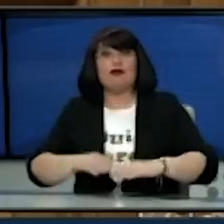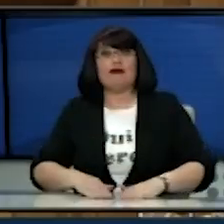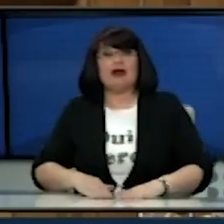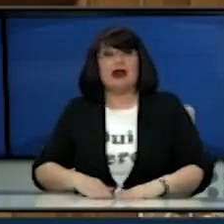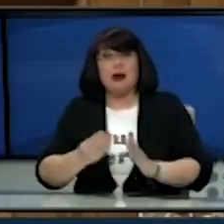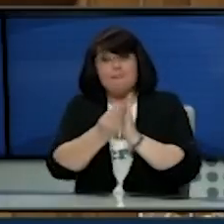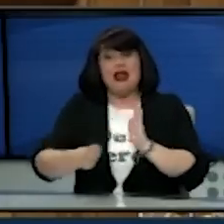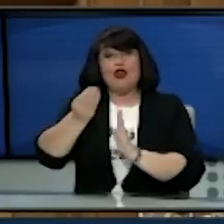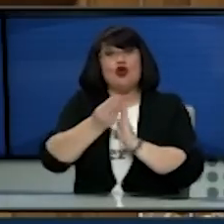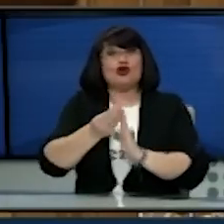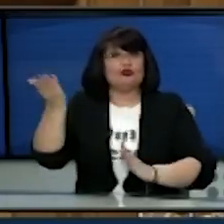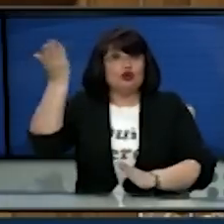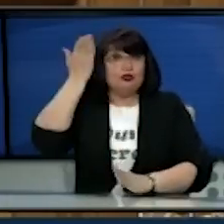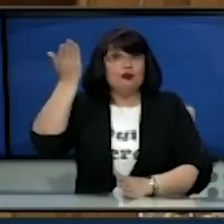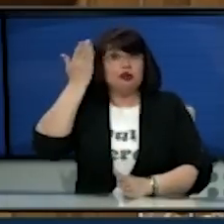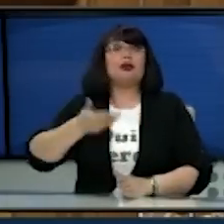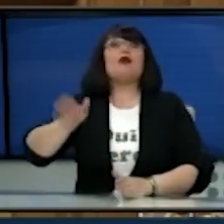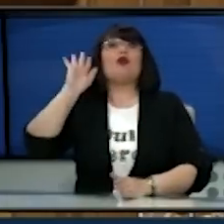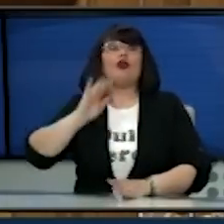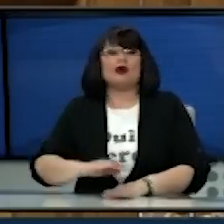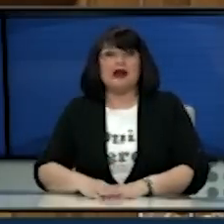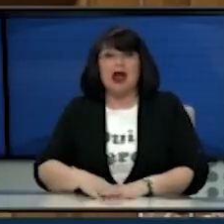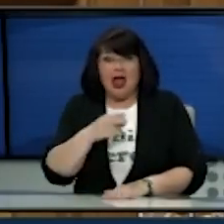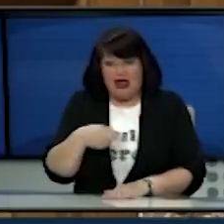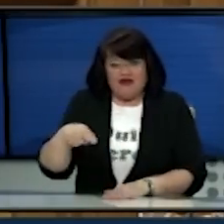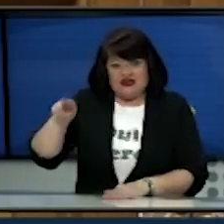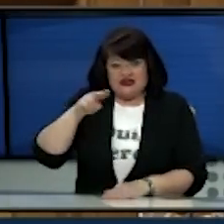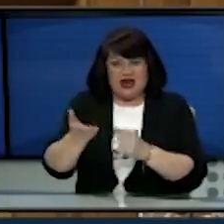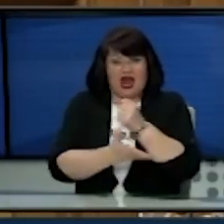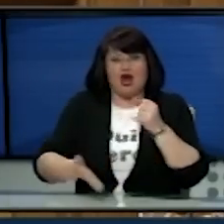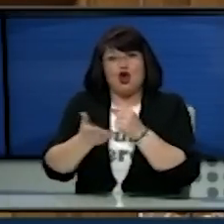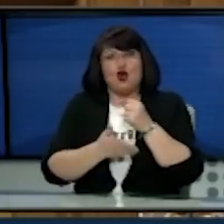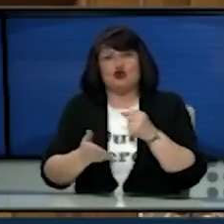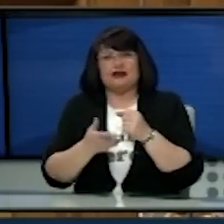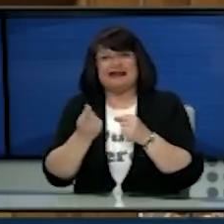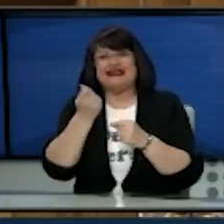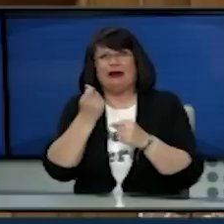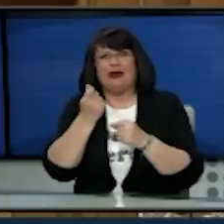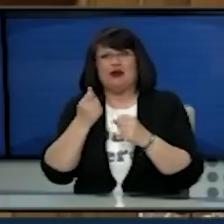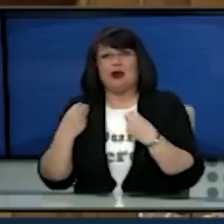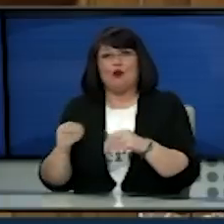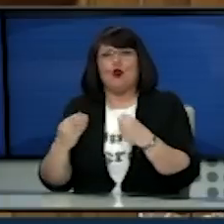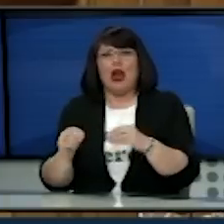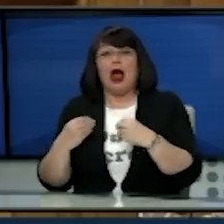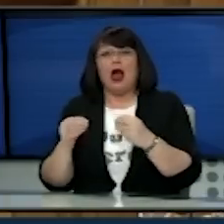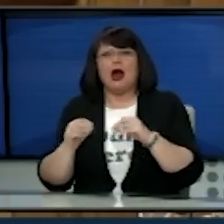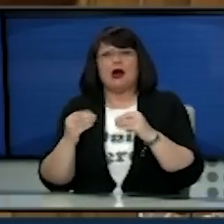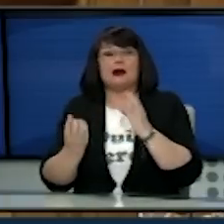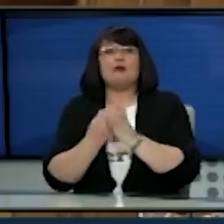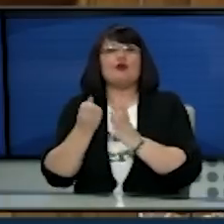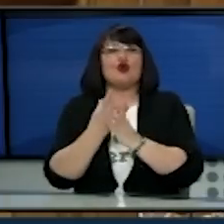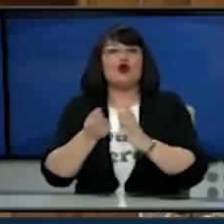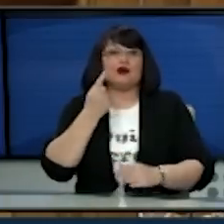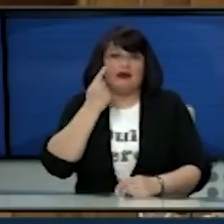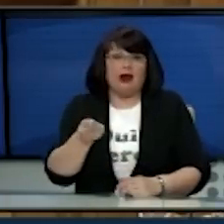εκτόξευση του πληθωρισμού? Τις όποιες αυξήσεις τις βλέπουν οι αγρότες στην τιμή πώλησης της πλειοψηφίας των